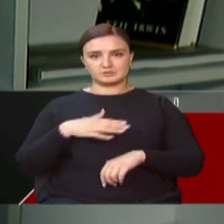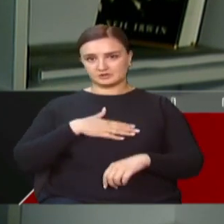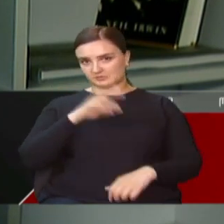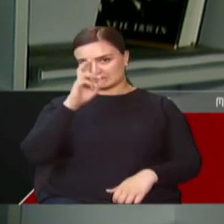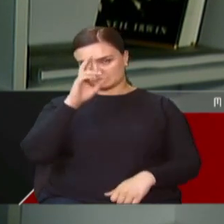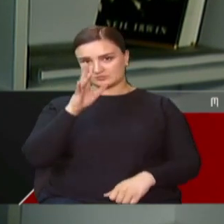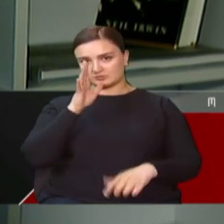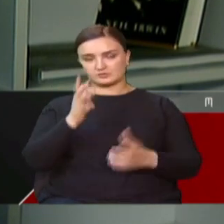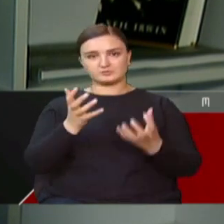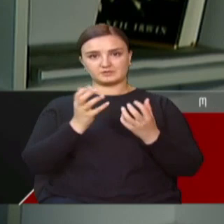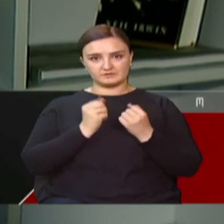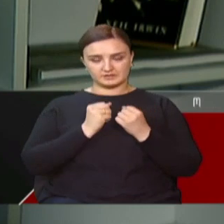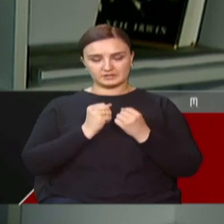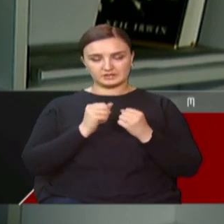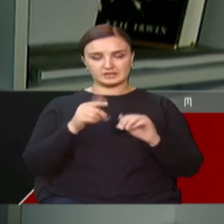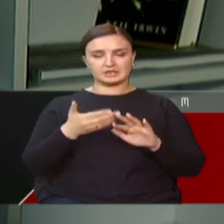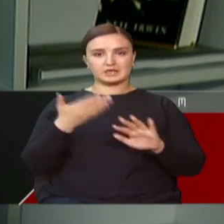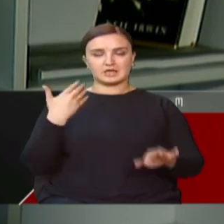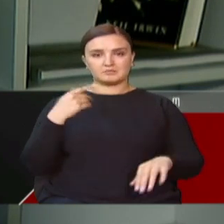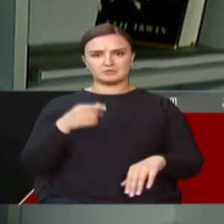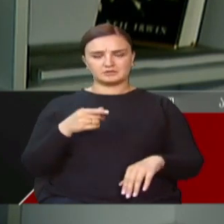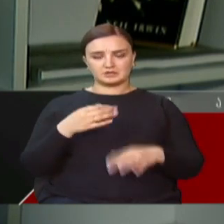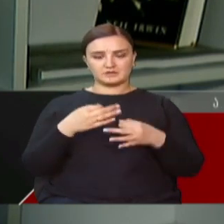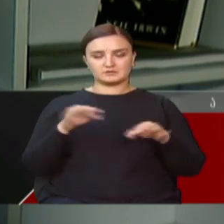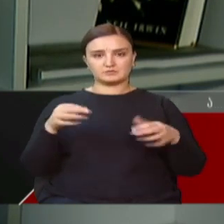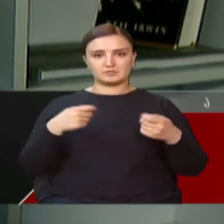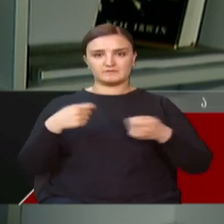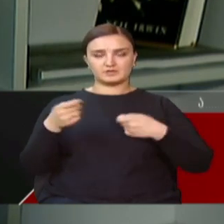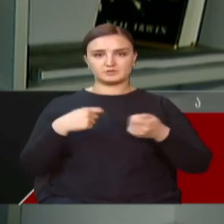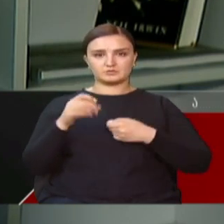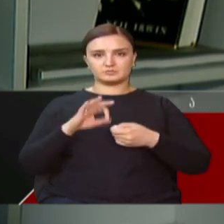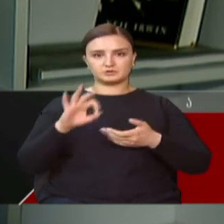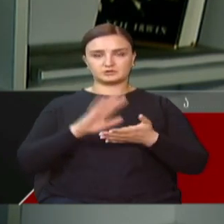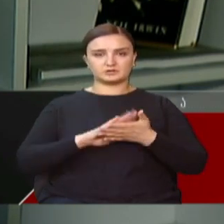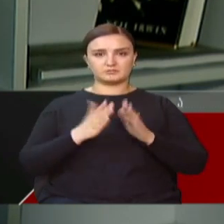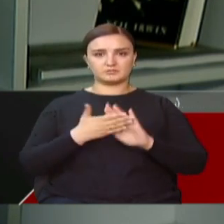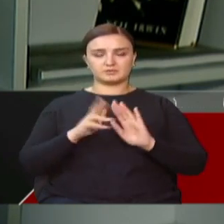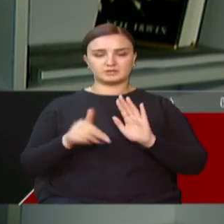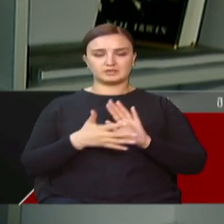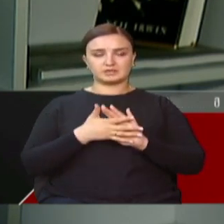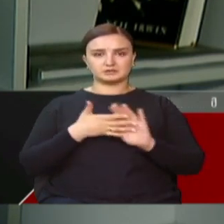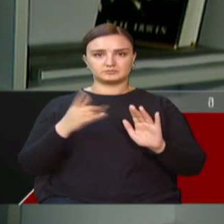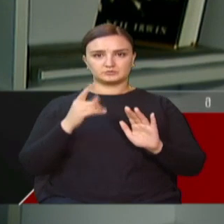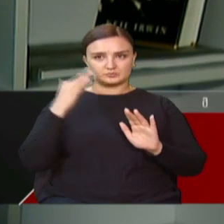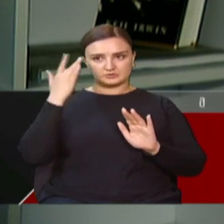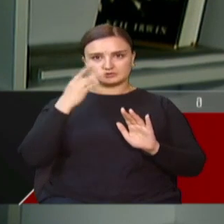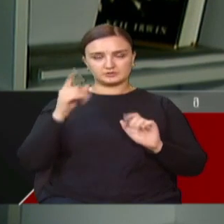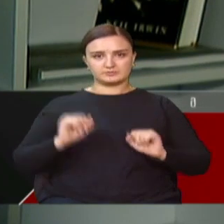დროს მივიღეთ, იქამდე თავისუფალი ვაჭრობის შეთანხმება და გასაგებია, რომ ოცნება